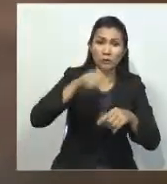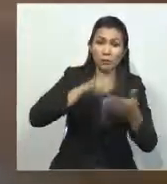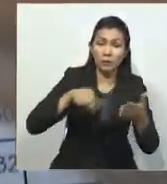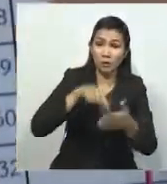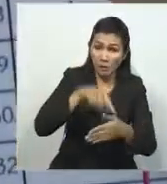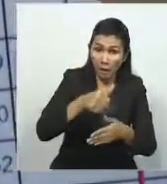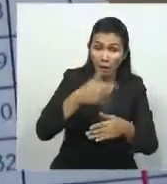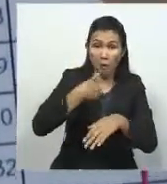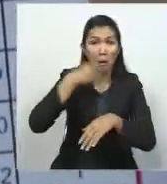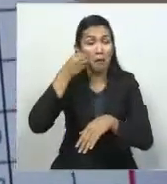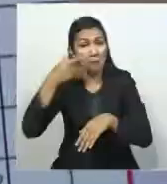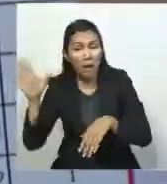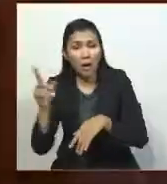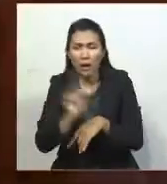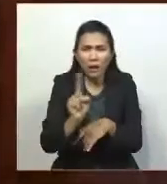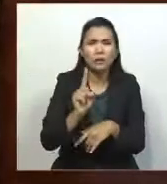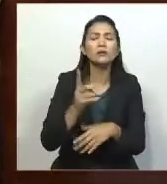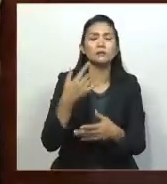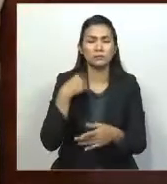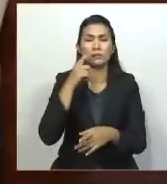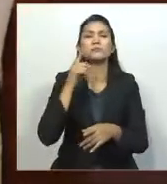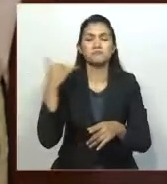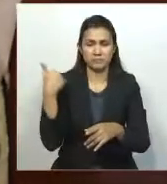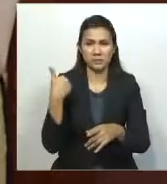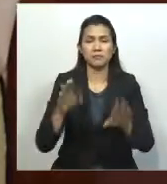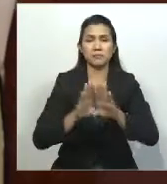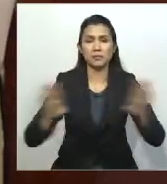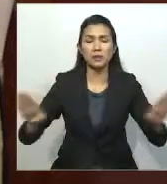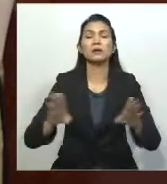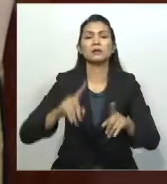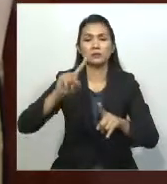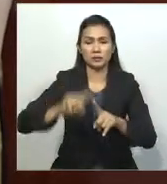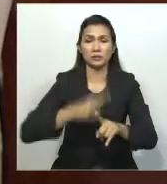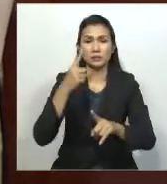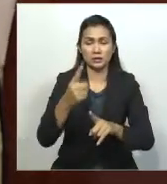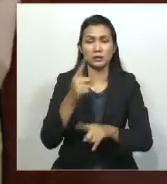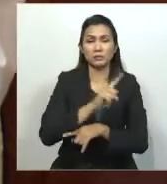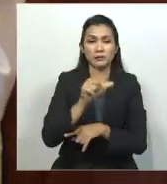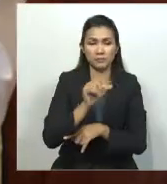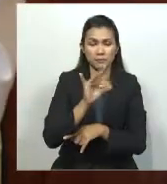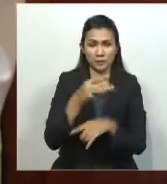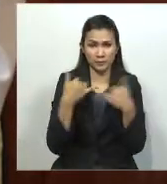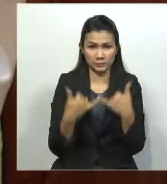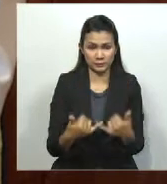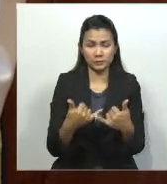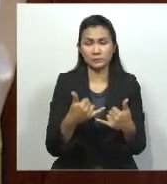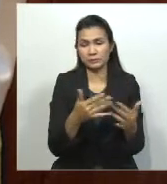ไว้ว่าให้มีการเปิดลงทะเบียนระหว่างวันที่28มกราคมนี้จนถึง19กุมภา